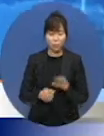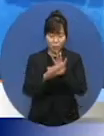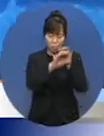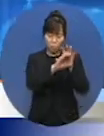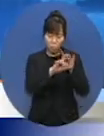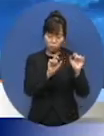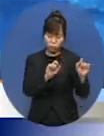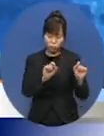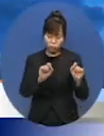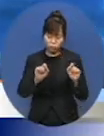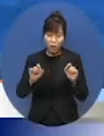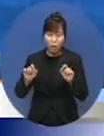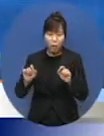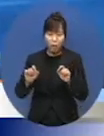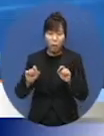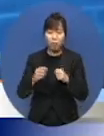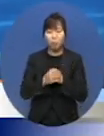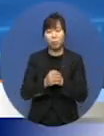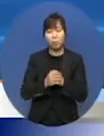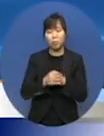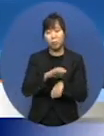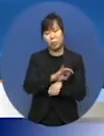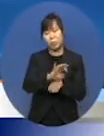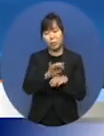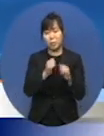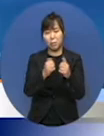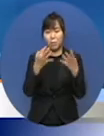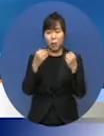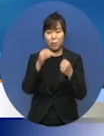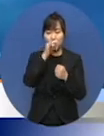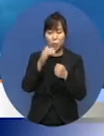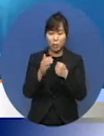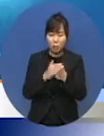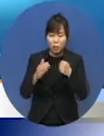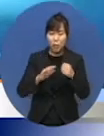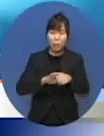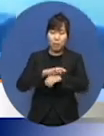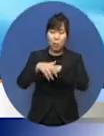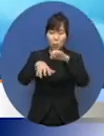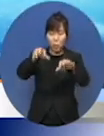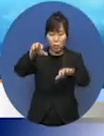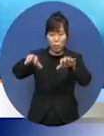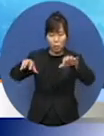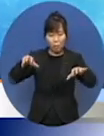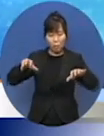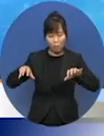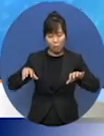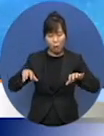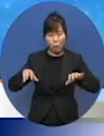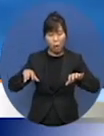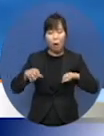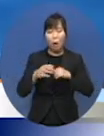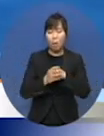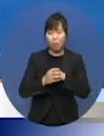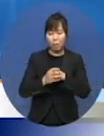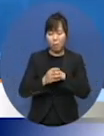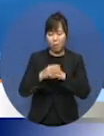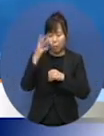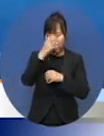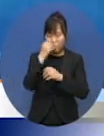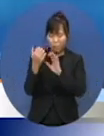코로나19가 길어지자 방역에 안일하게 대처하는 사람들이 많아져 세계 곳곳에서 방역의 빨간불이